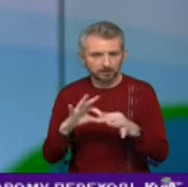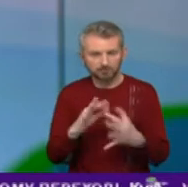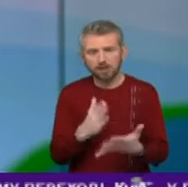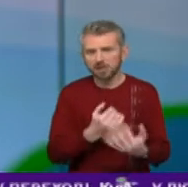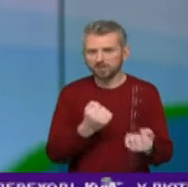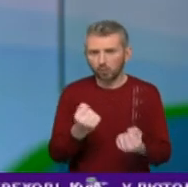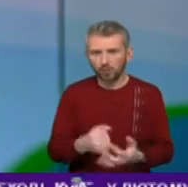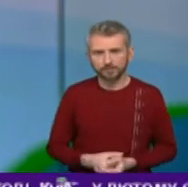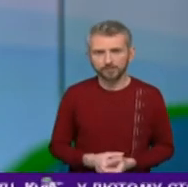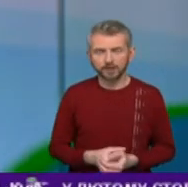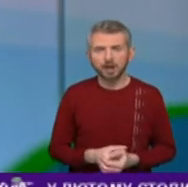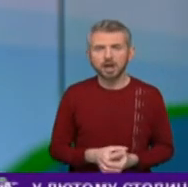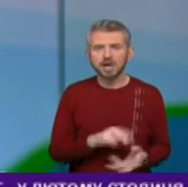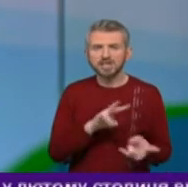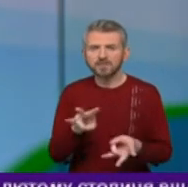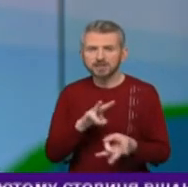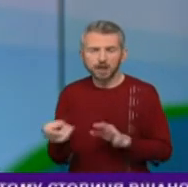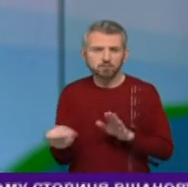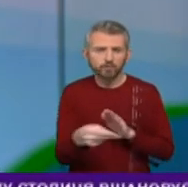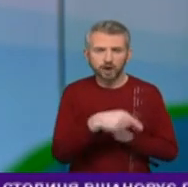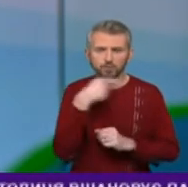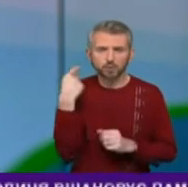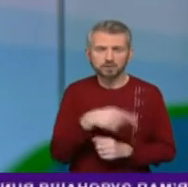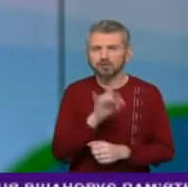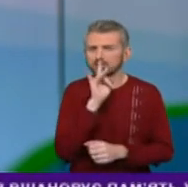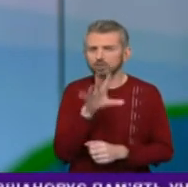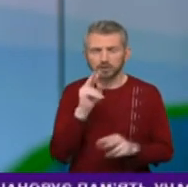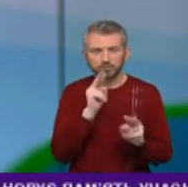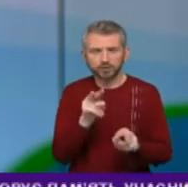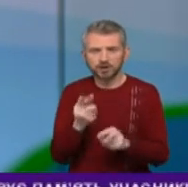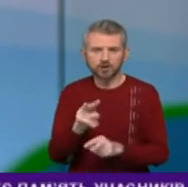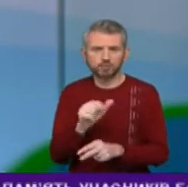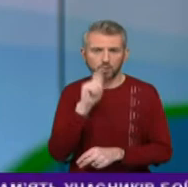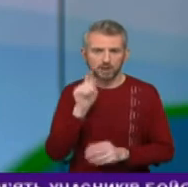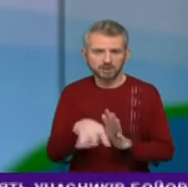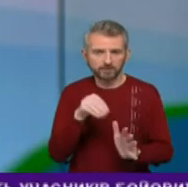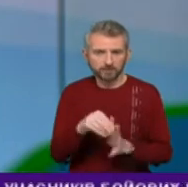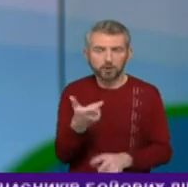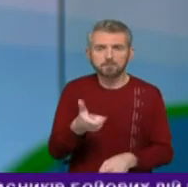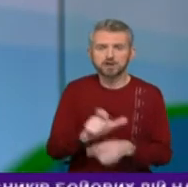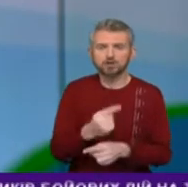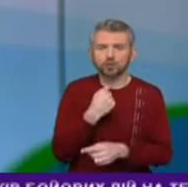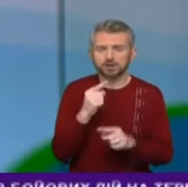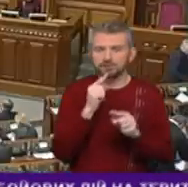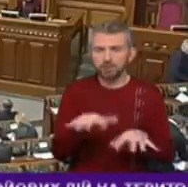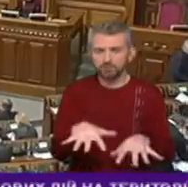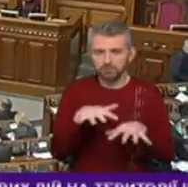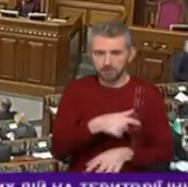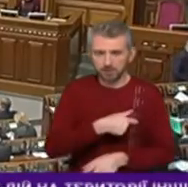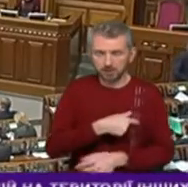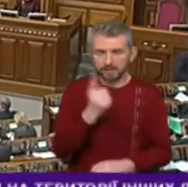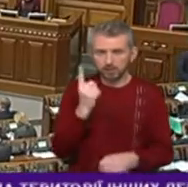твердою. Ну, а диверсантам і провокаторам з Росії не бути спостерігачами на українських виборах. Більшістю голосів парламентарі